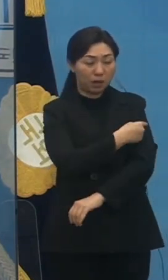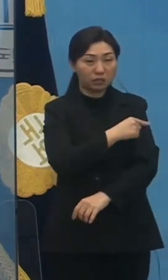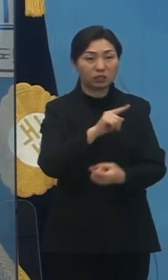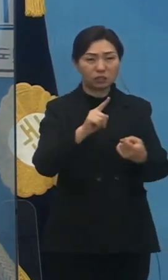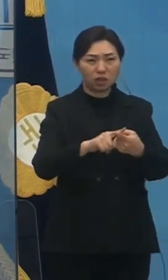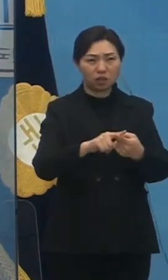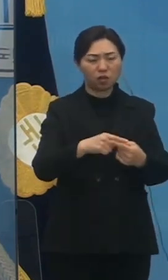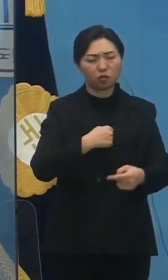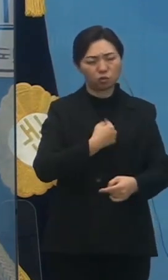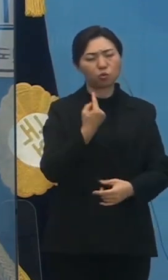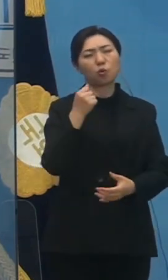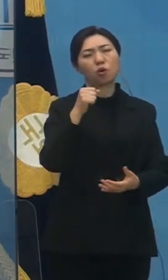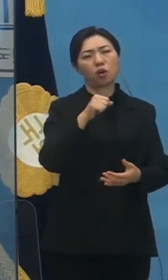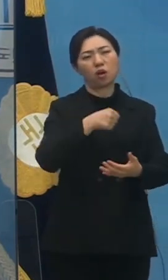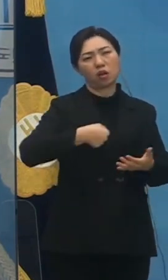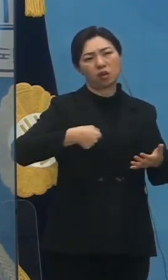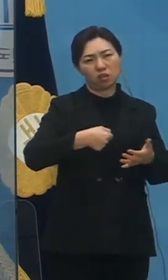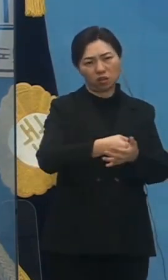응답했습니다.